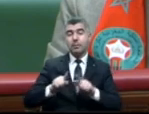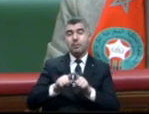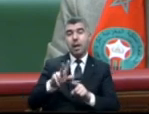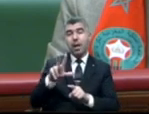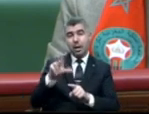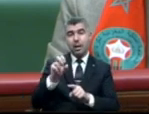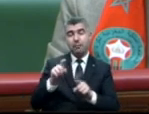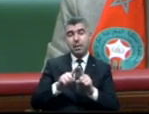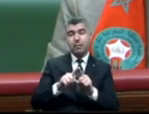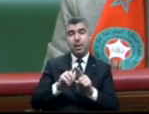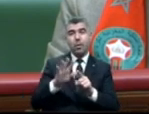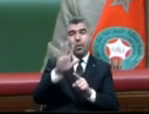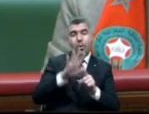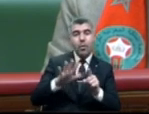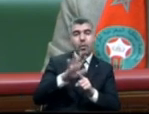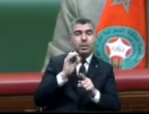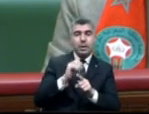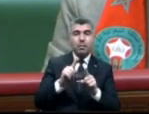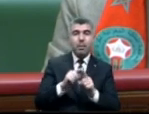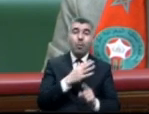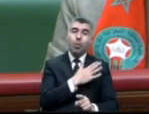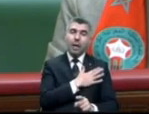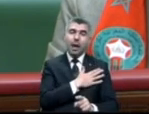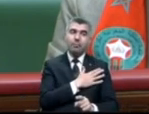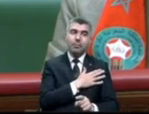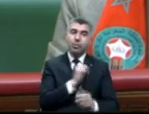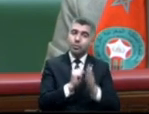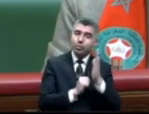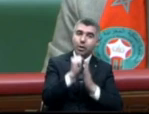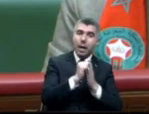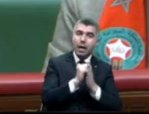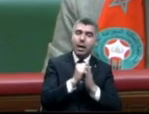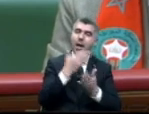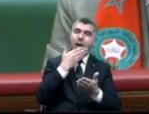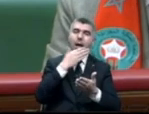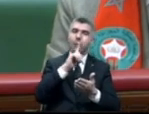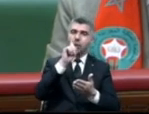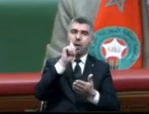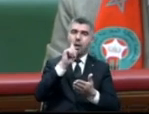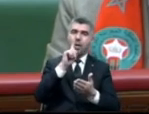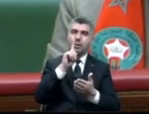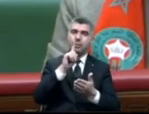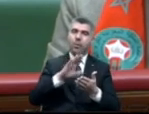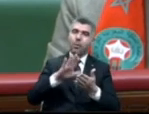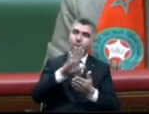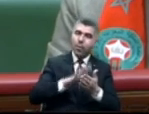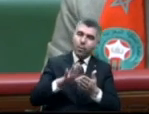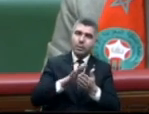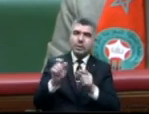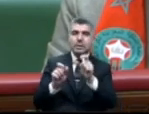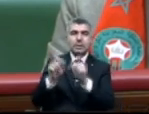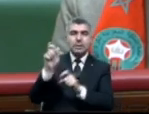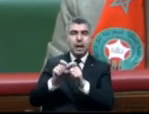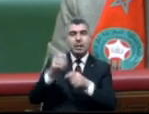مغاربة كيمشيو بالنية، الحمد لله قالها السير الكراكي مشينا بالنية والحمد لله غادي بينا مزيان. كنتمناو النية باش مشاو معكم الساكنة